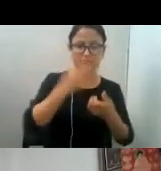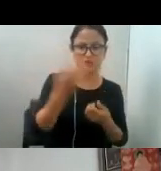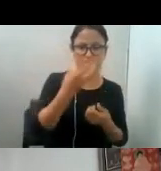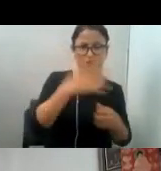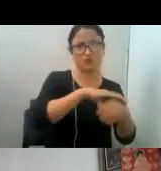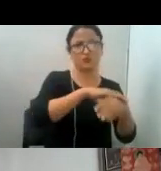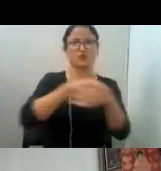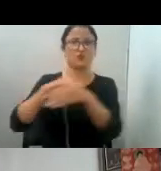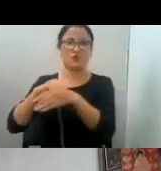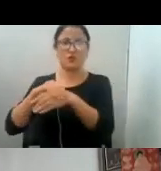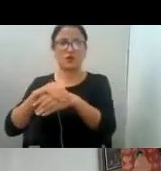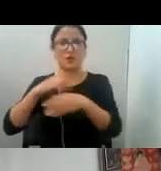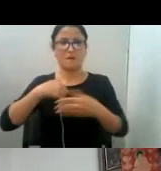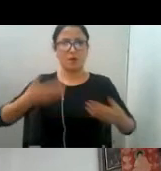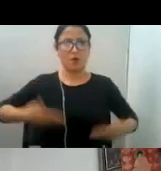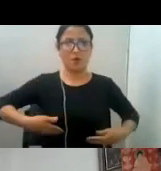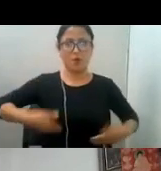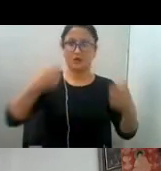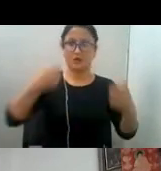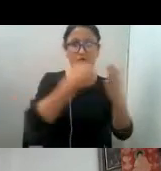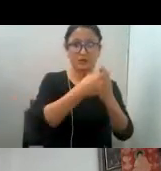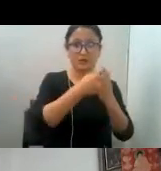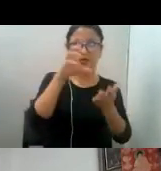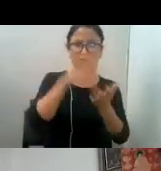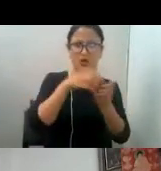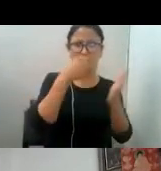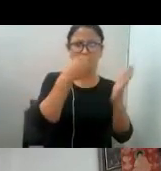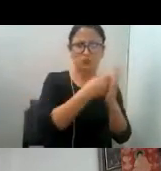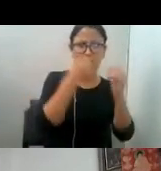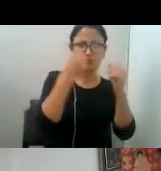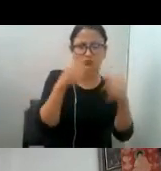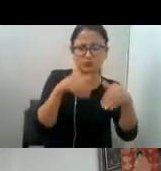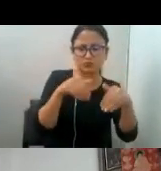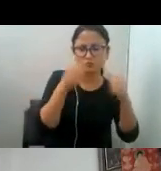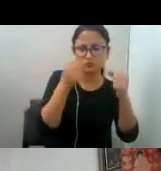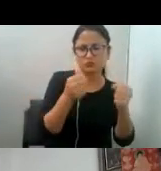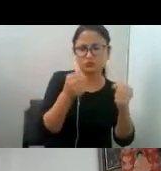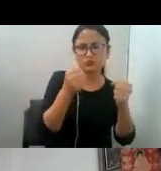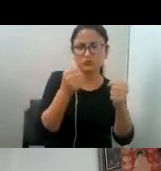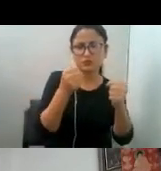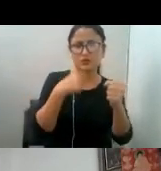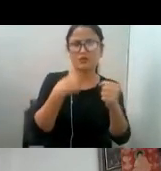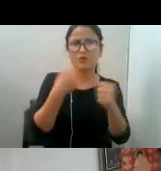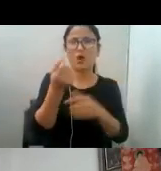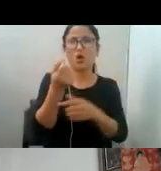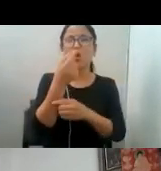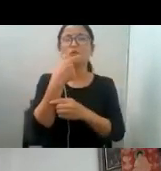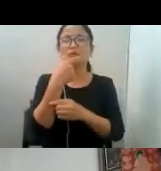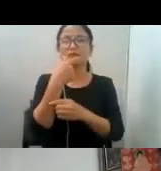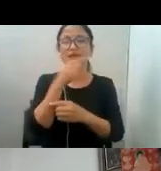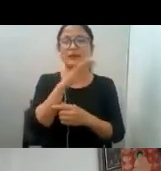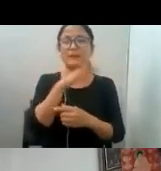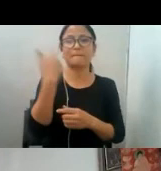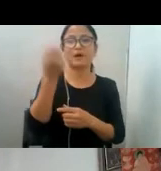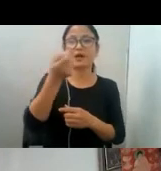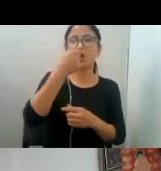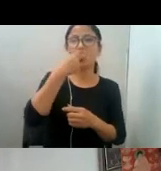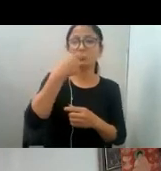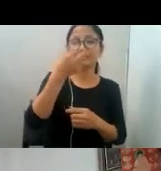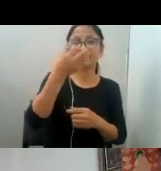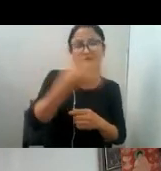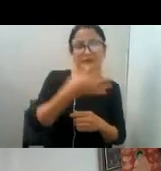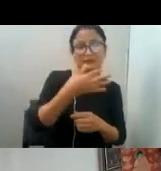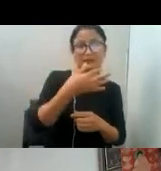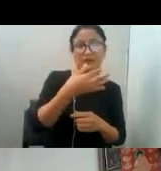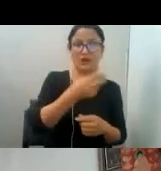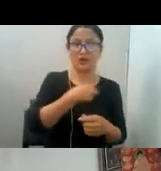ल्याउनु भयो. म बजार गइसकेको थिएँ, म एक ठाउँमा गएर बसिरहेको थिएँ. म दबाई किन्न पनि दबाई किन्न